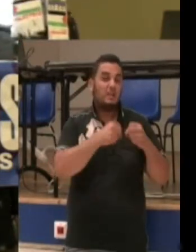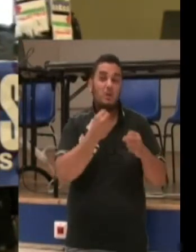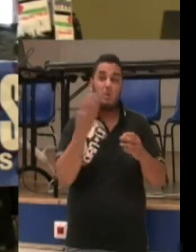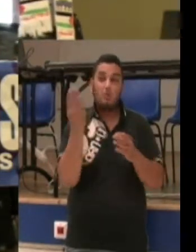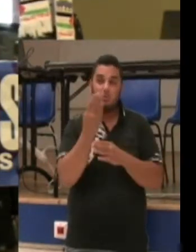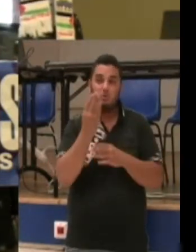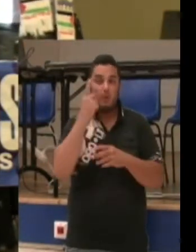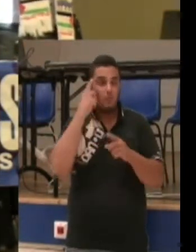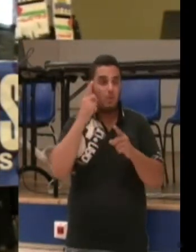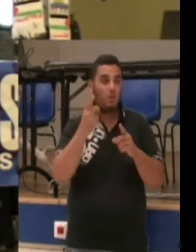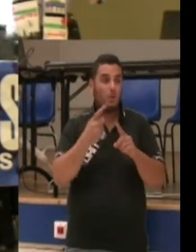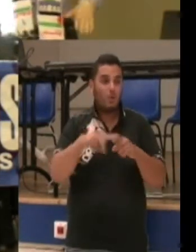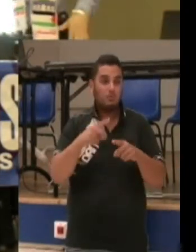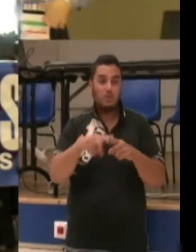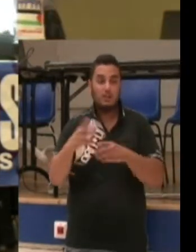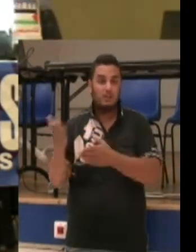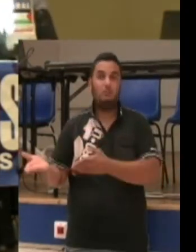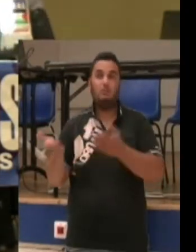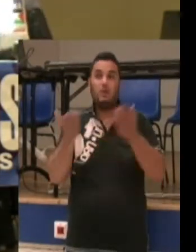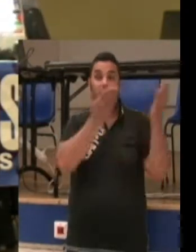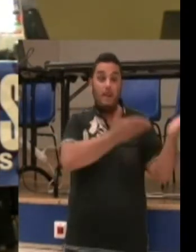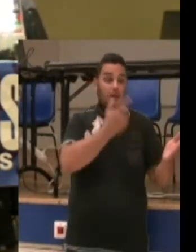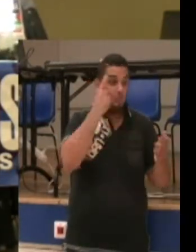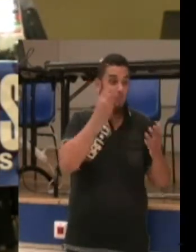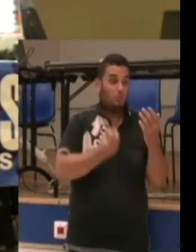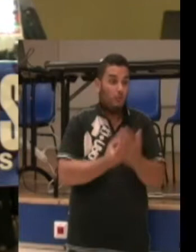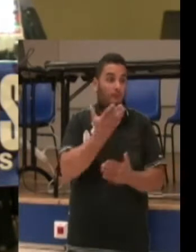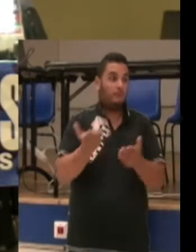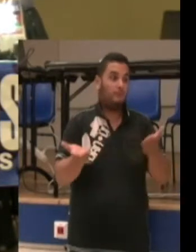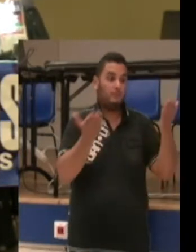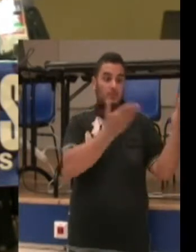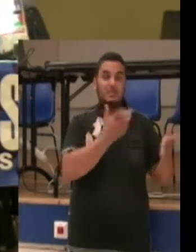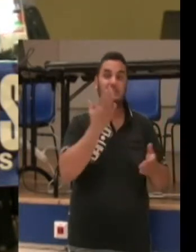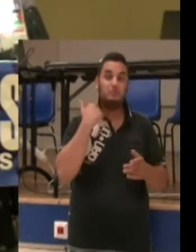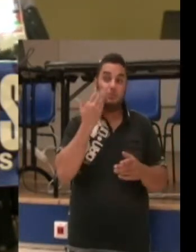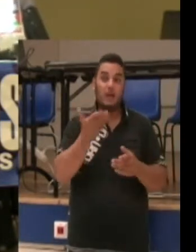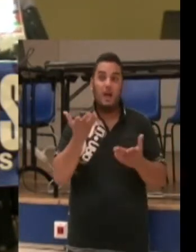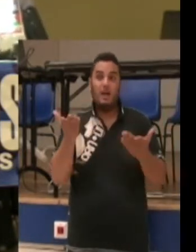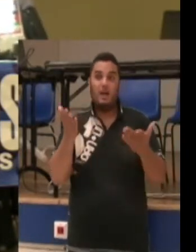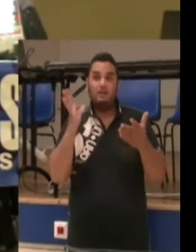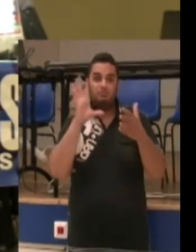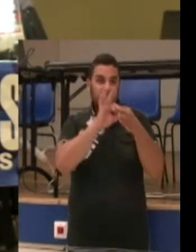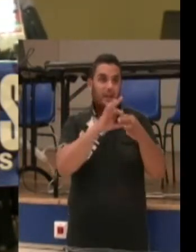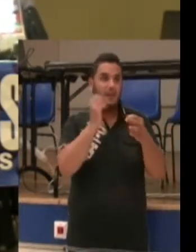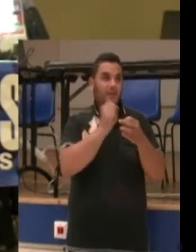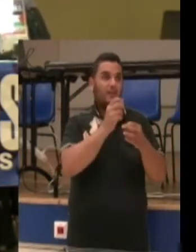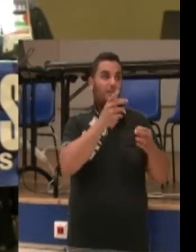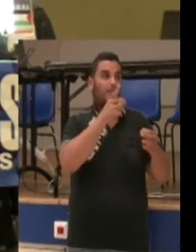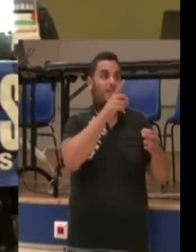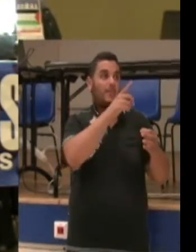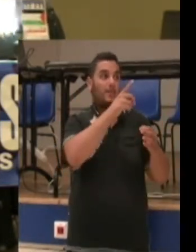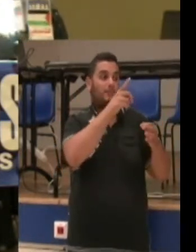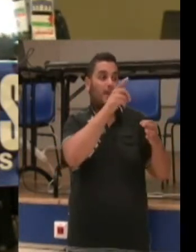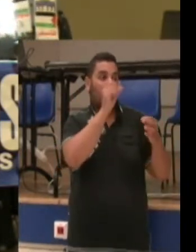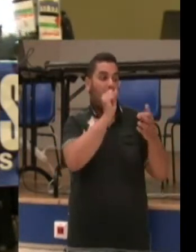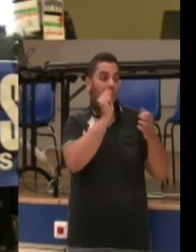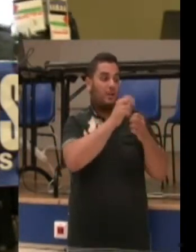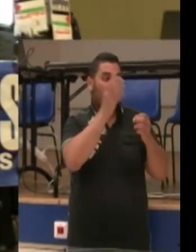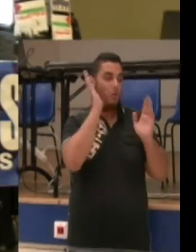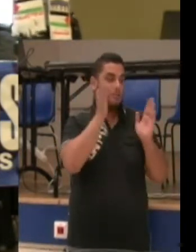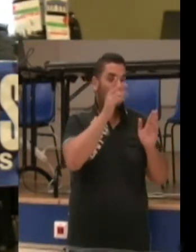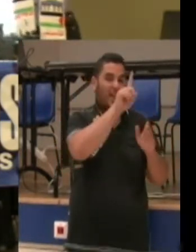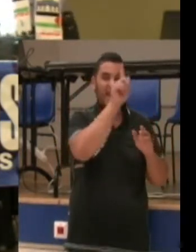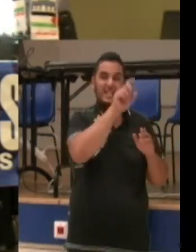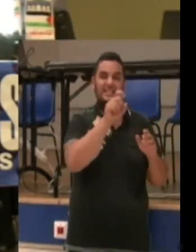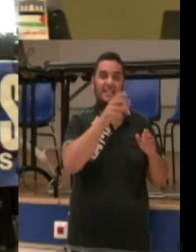besoin de les fournir de nouveau. Et c'est pour cela qu'il y a un comité aussi, il y a une équipe de médecins